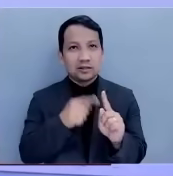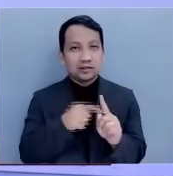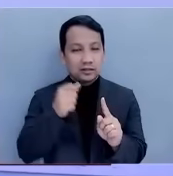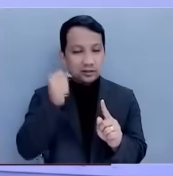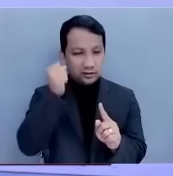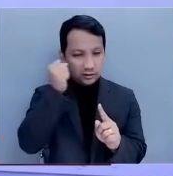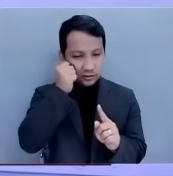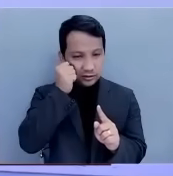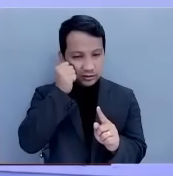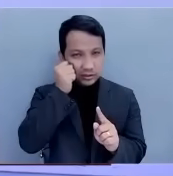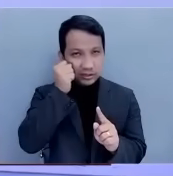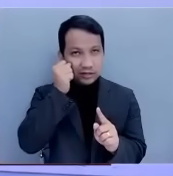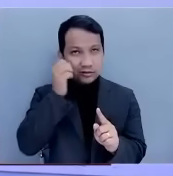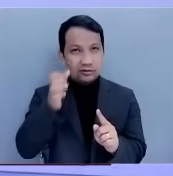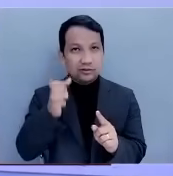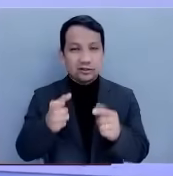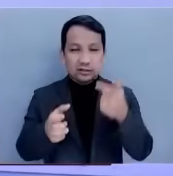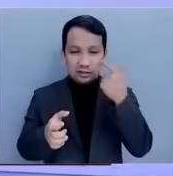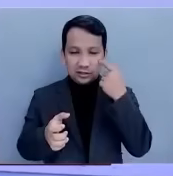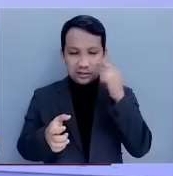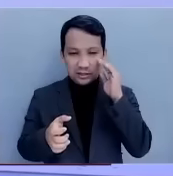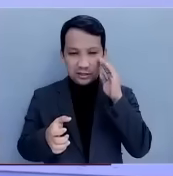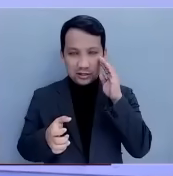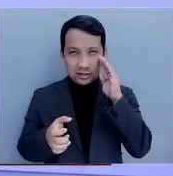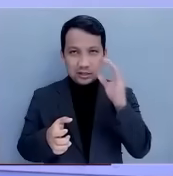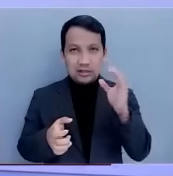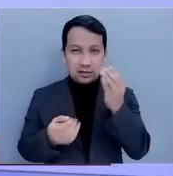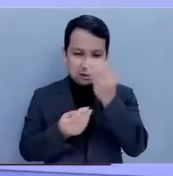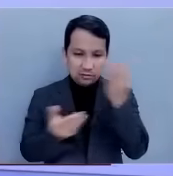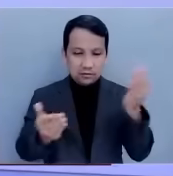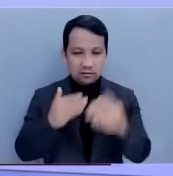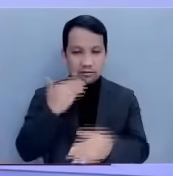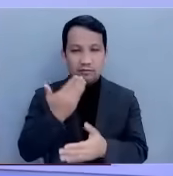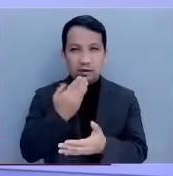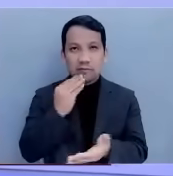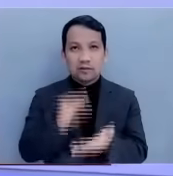Gabby Concepcion. May mensahe rin si Sharon tungkol sa kanyang anak